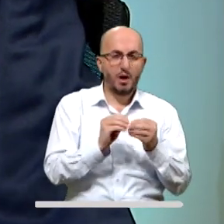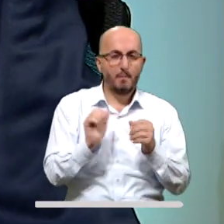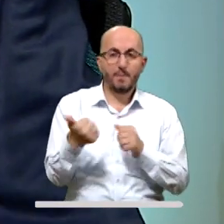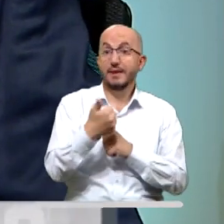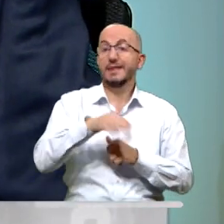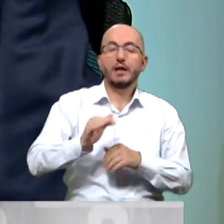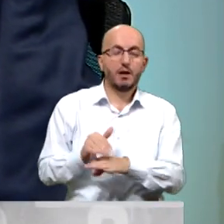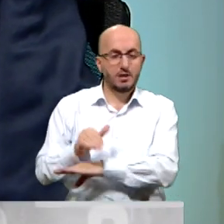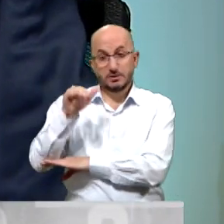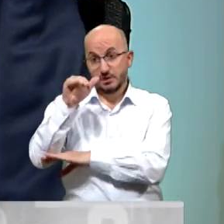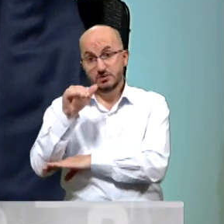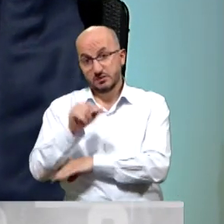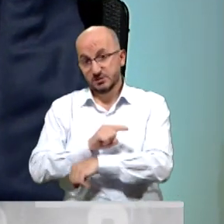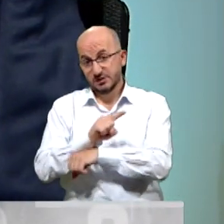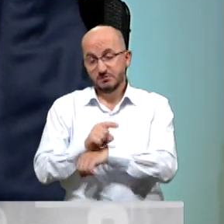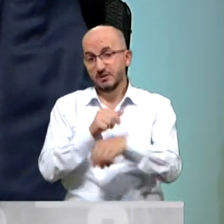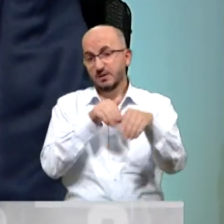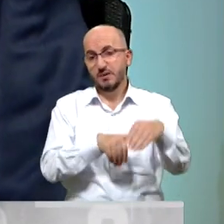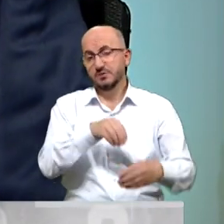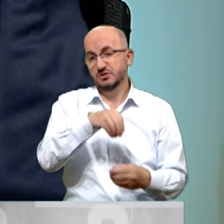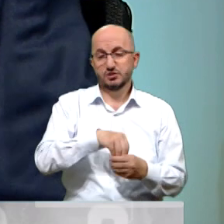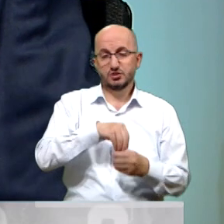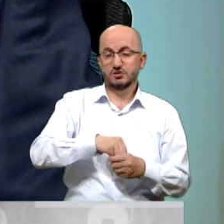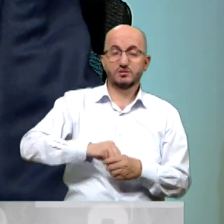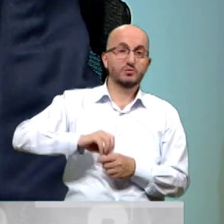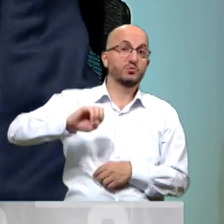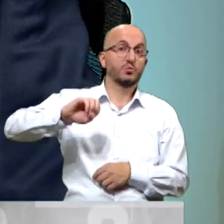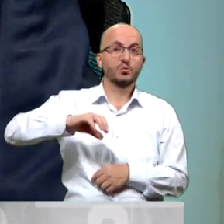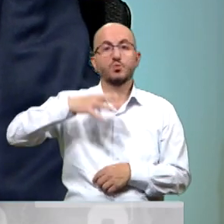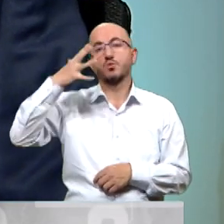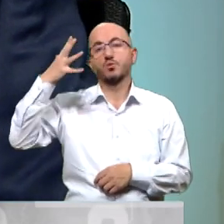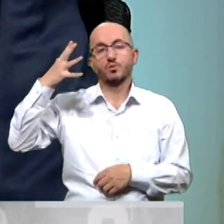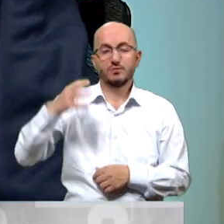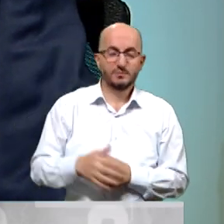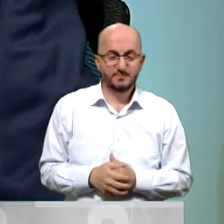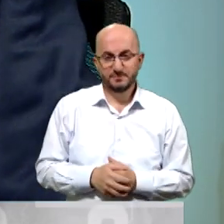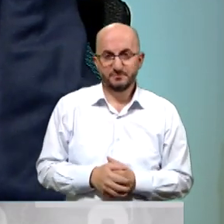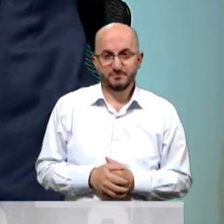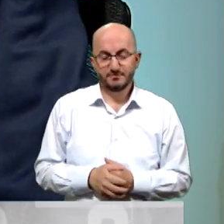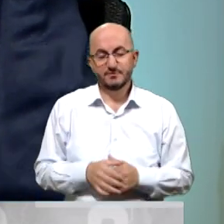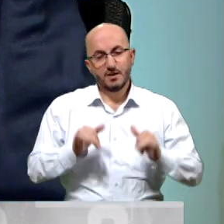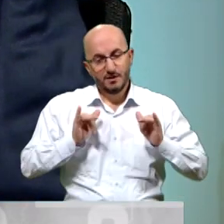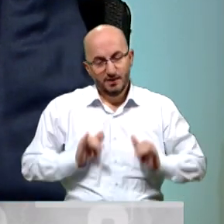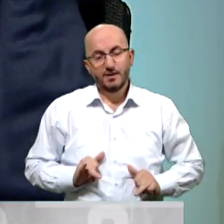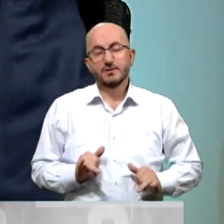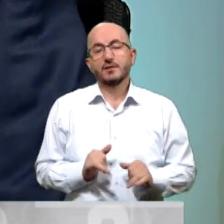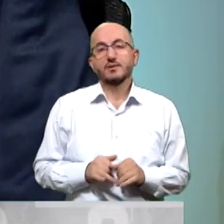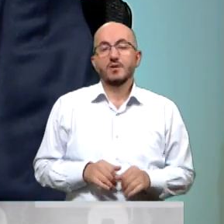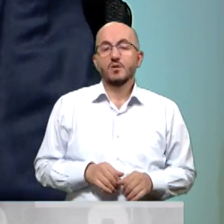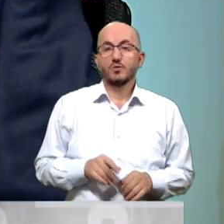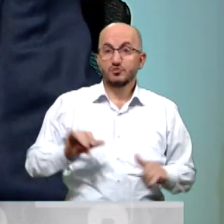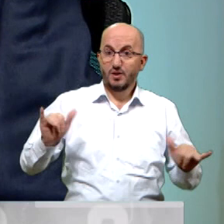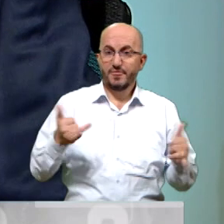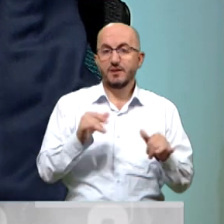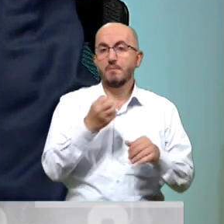hayatta yaşarken kabrimizin içinin efendim işte rahat etmemiz, oranın bir